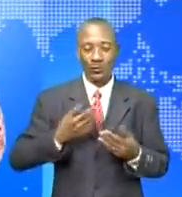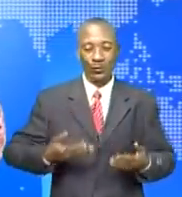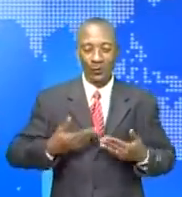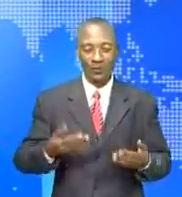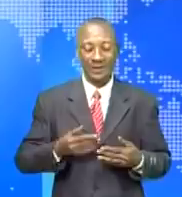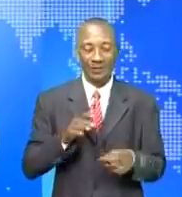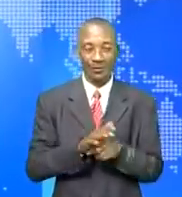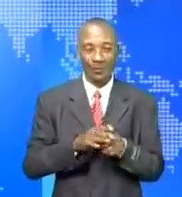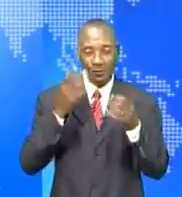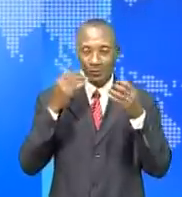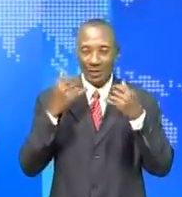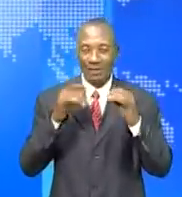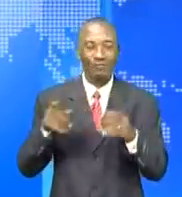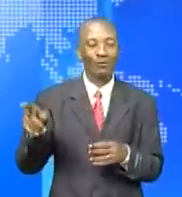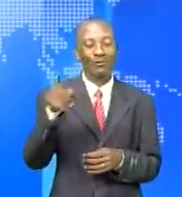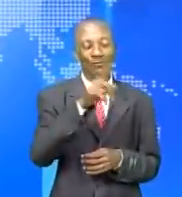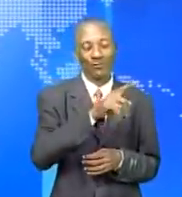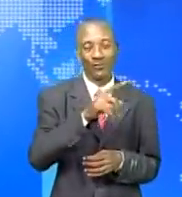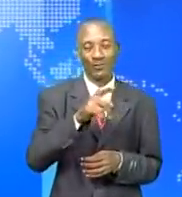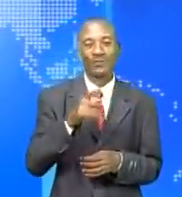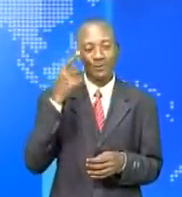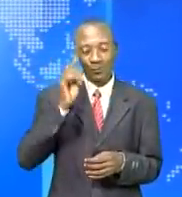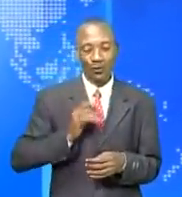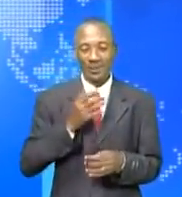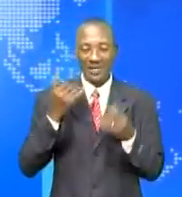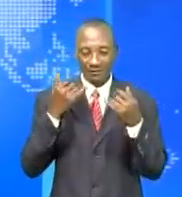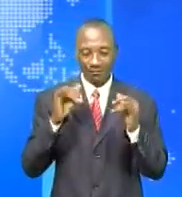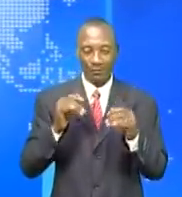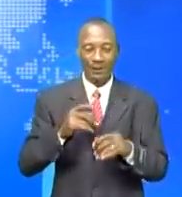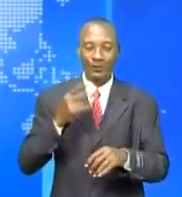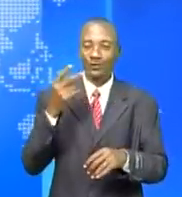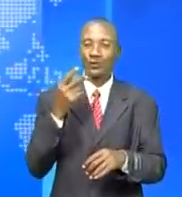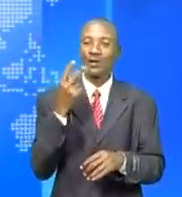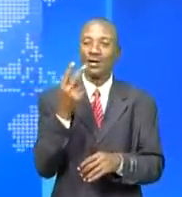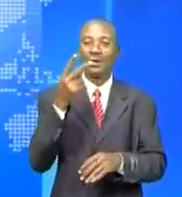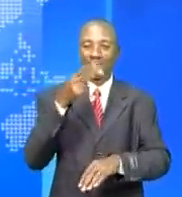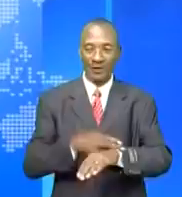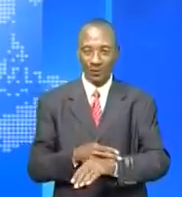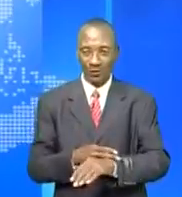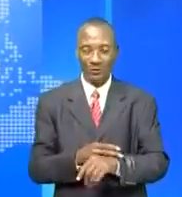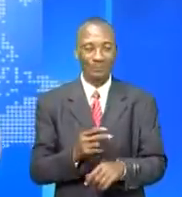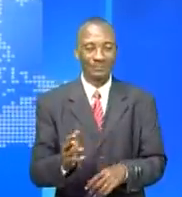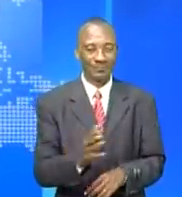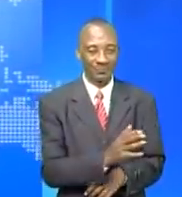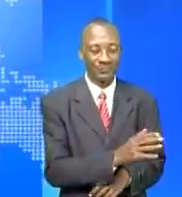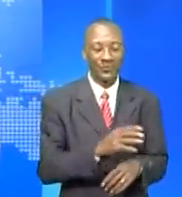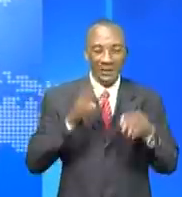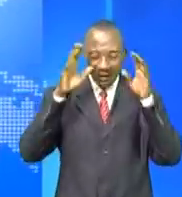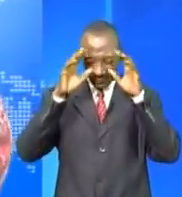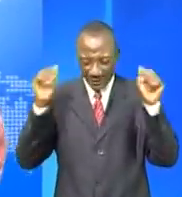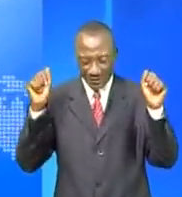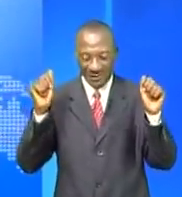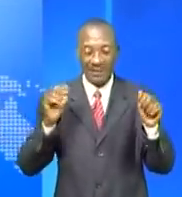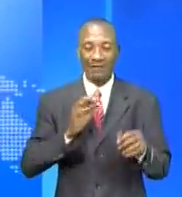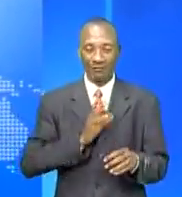travers cette grande édition du journal sur la RTNC. Le président de la République, vous le savez, séjourne à